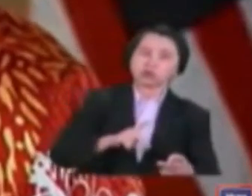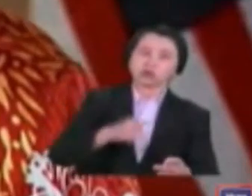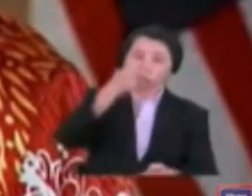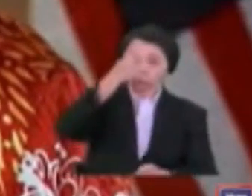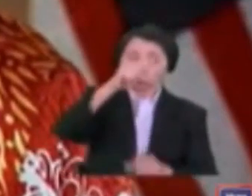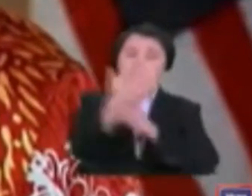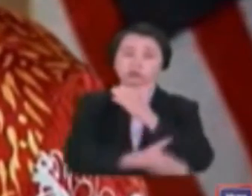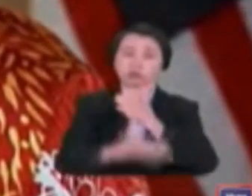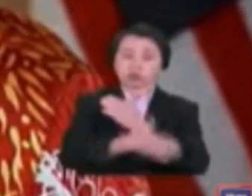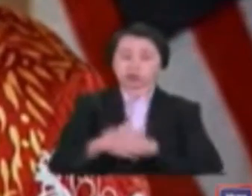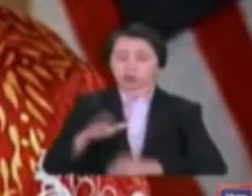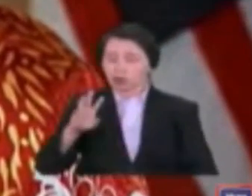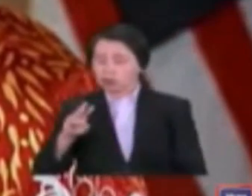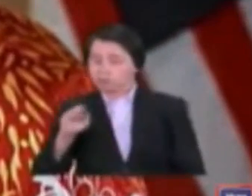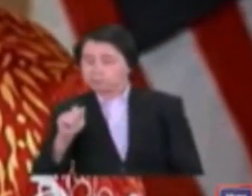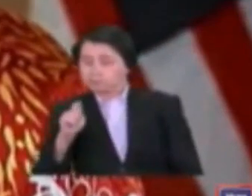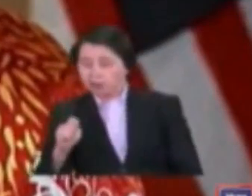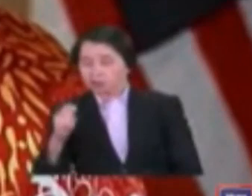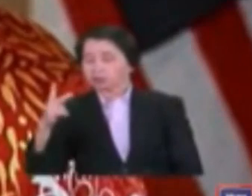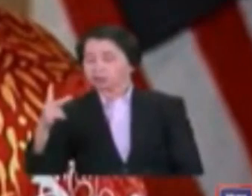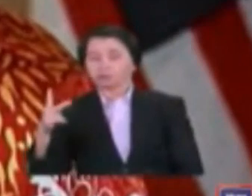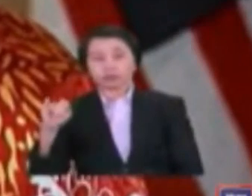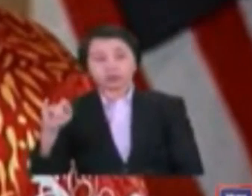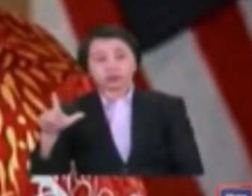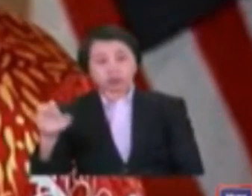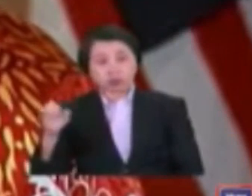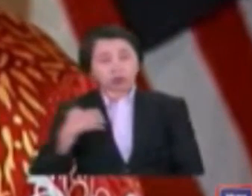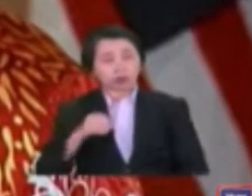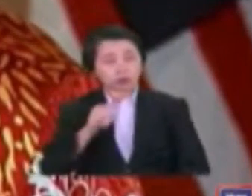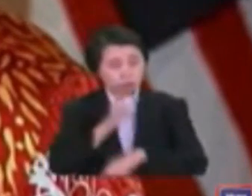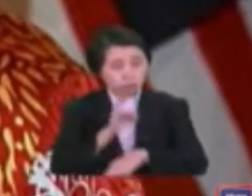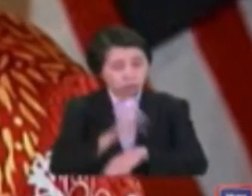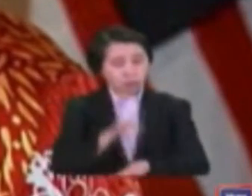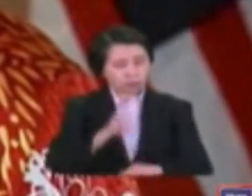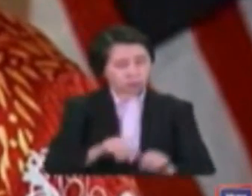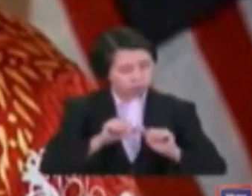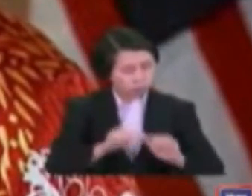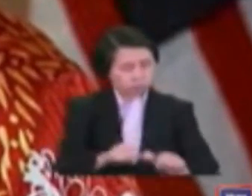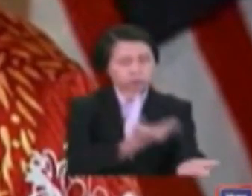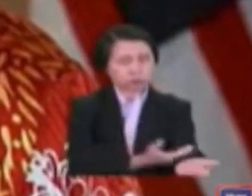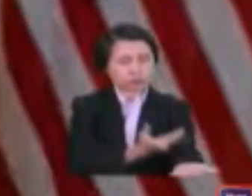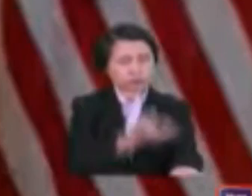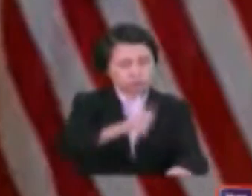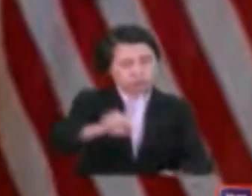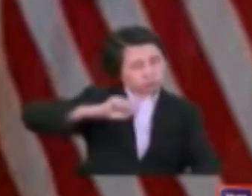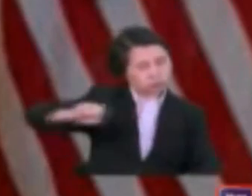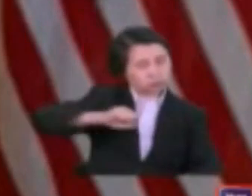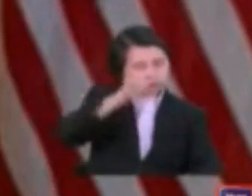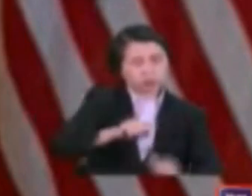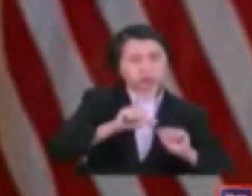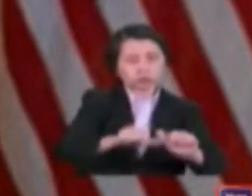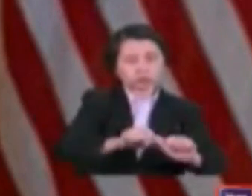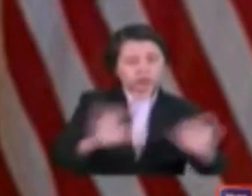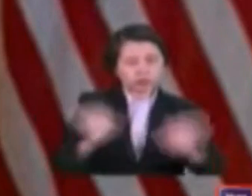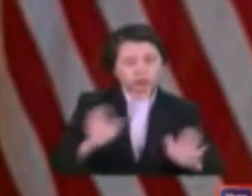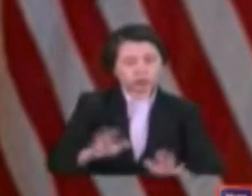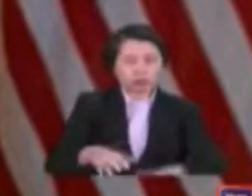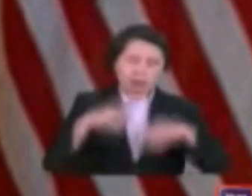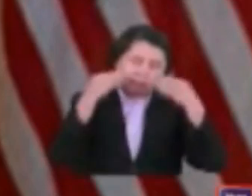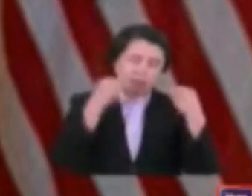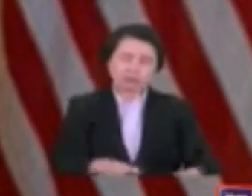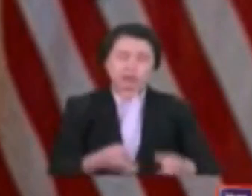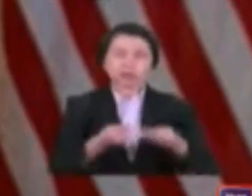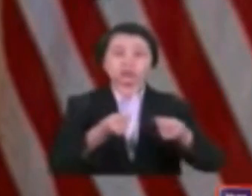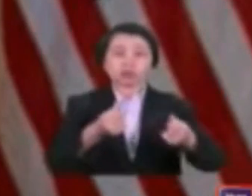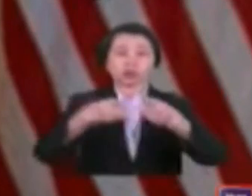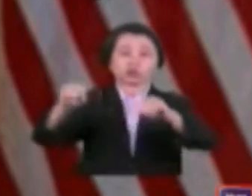Kilau pernah berpesan, perjuangan mesti diteruskan oleh generasi muda. Jangan biar tanah air